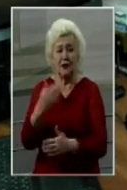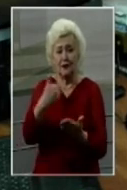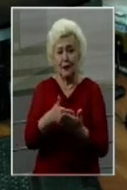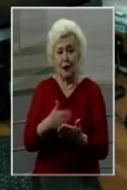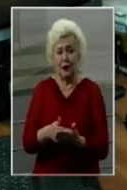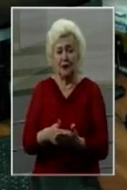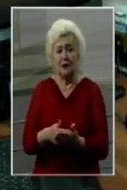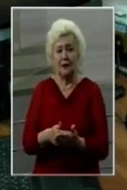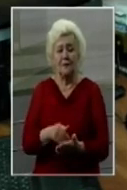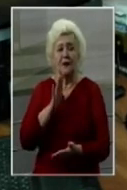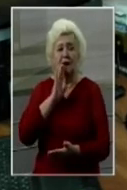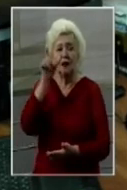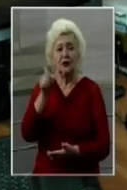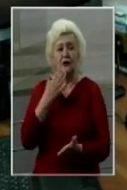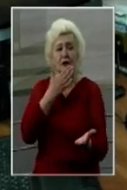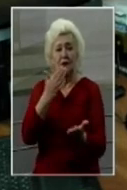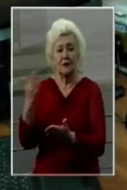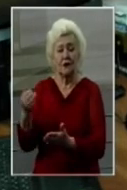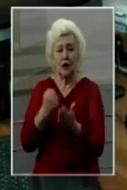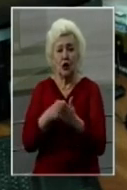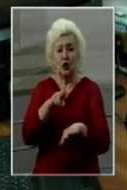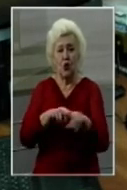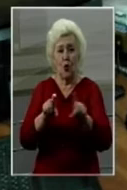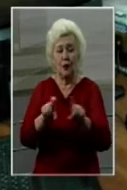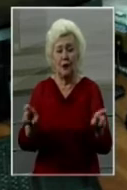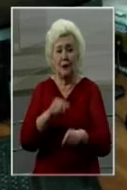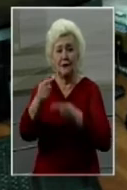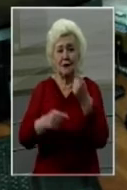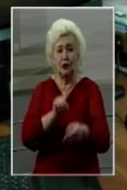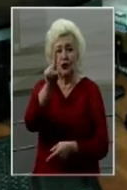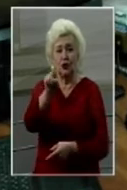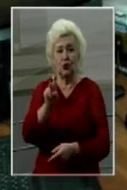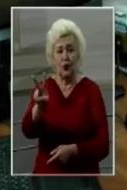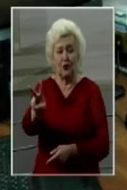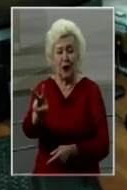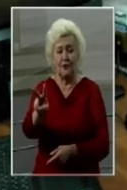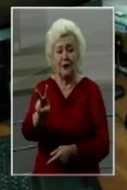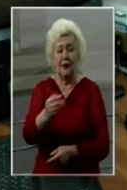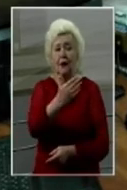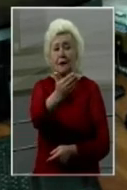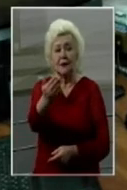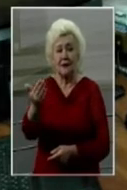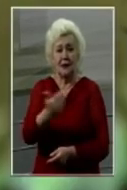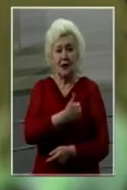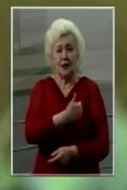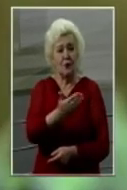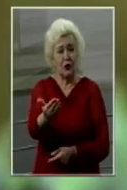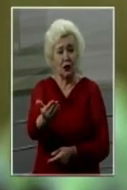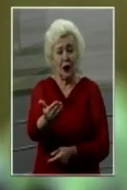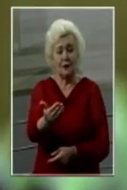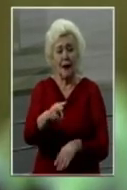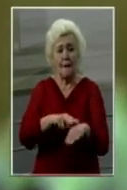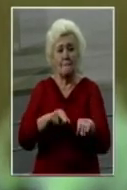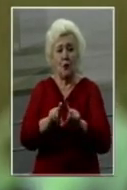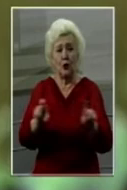наприклад, жінка звертається до поліції через 102. За її бажання